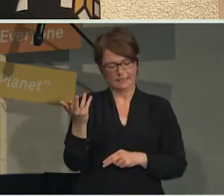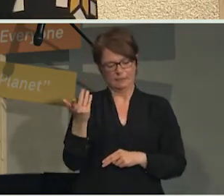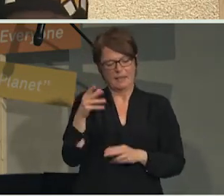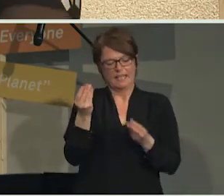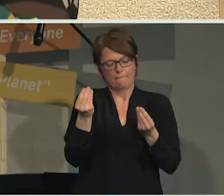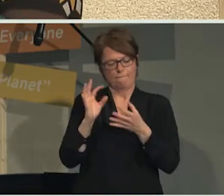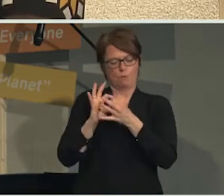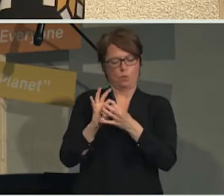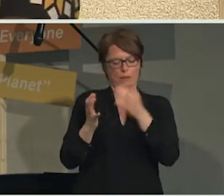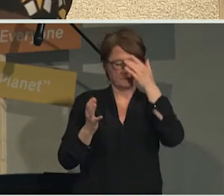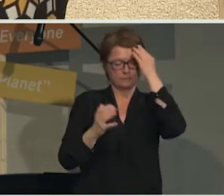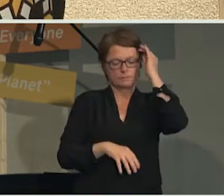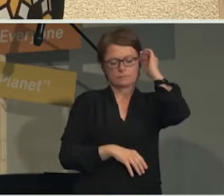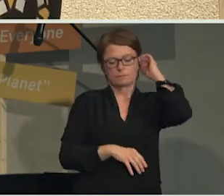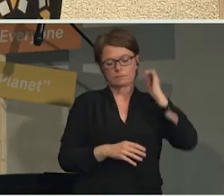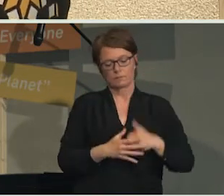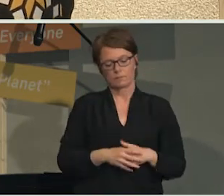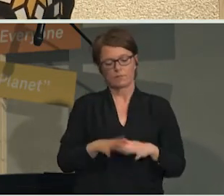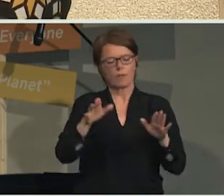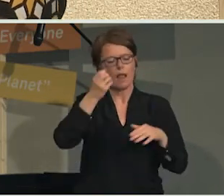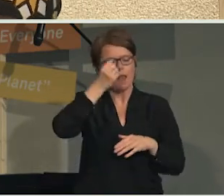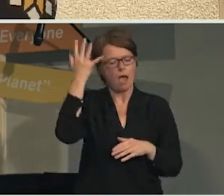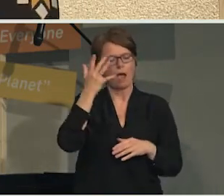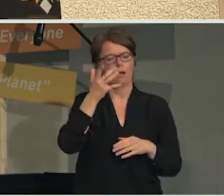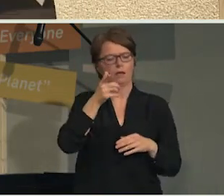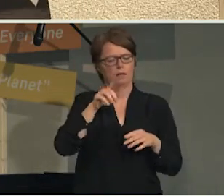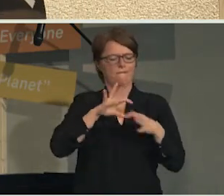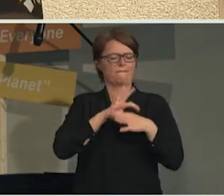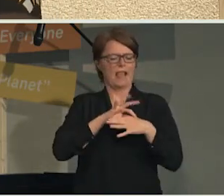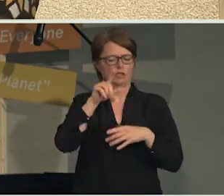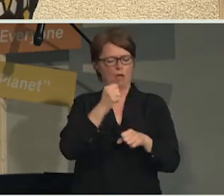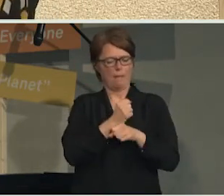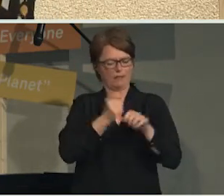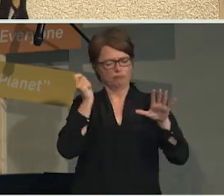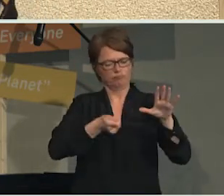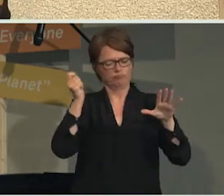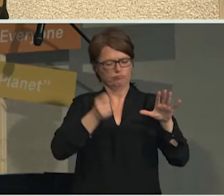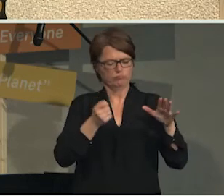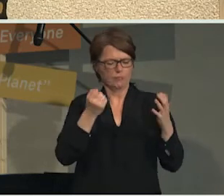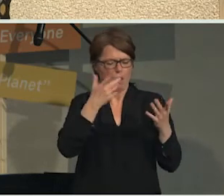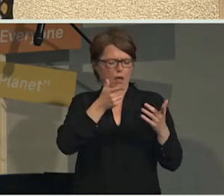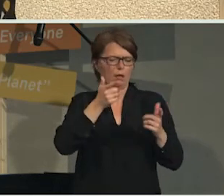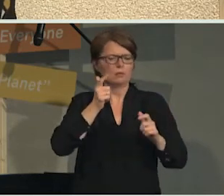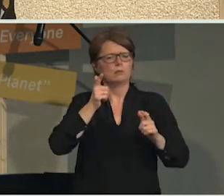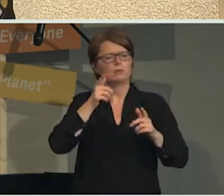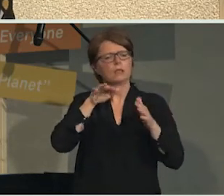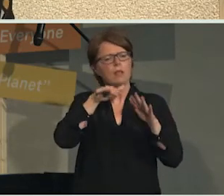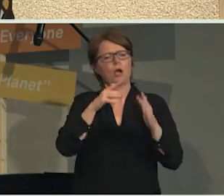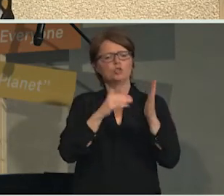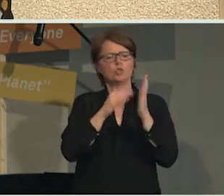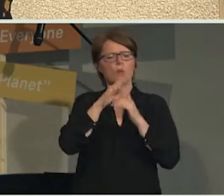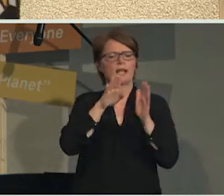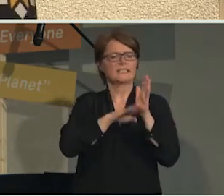aber lediglich gekränkt. Sie hat verletzte Gefühle und das ist subjektiv. Laut Stegemann